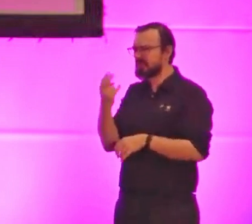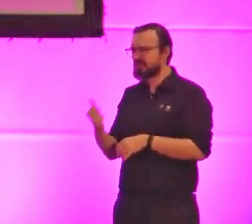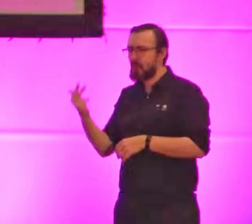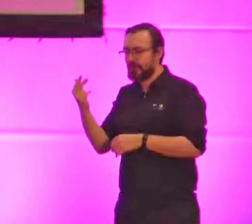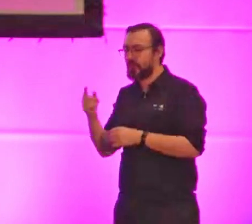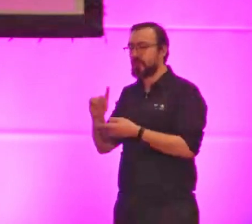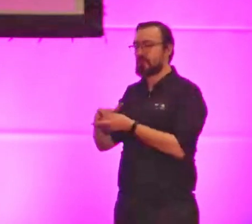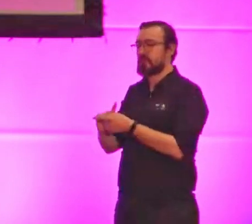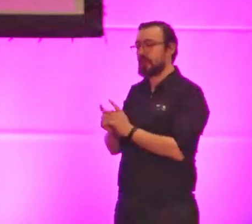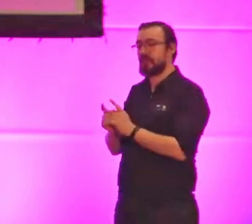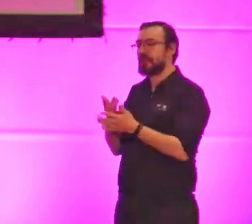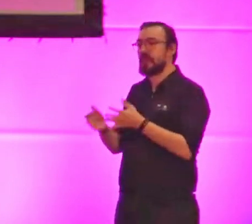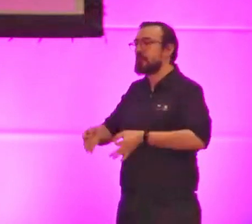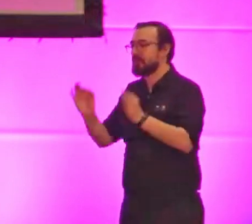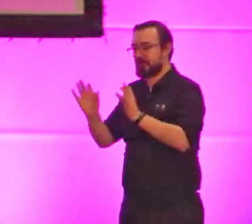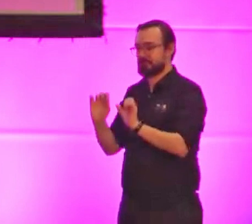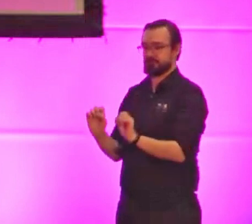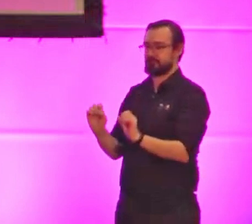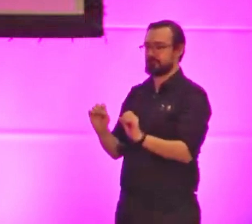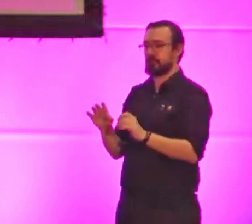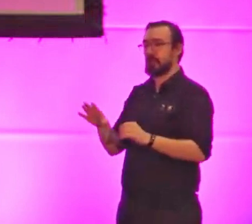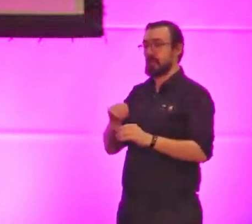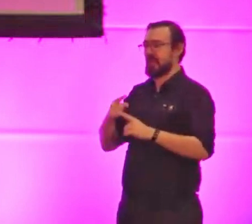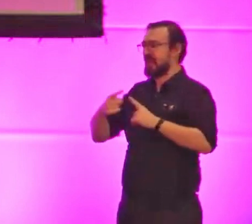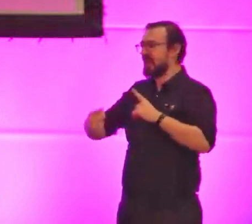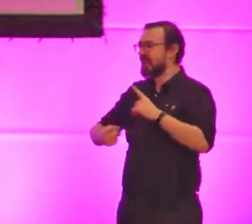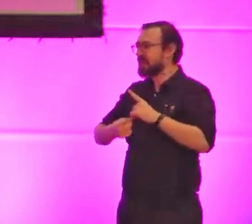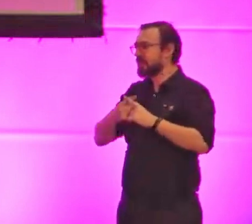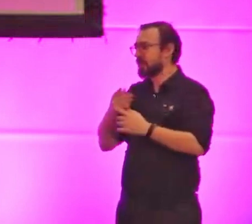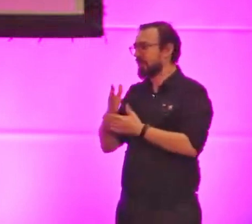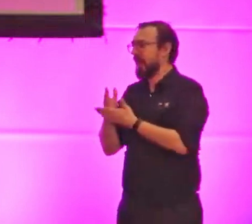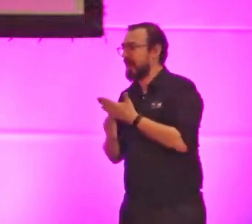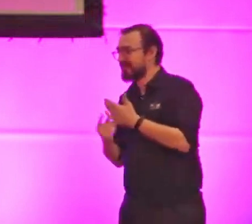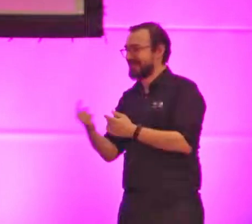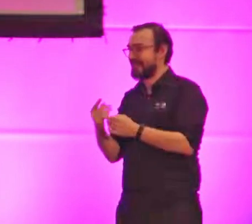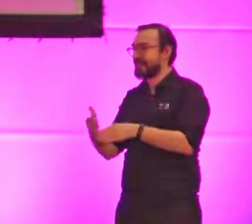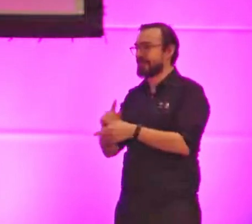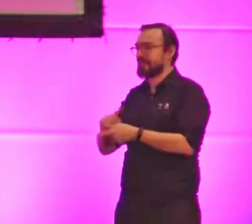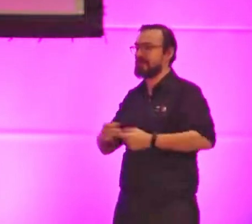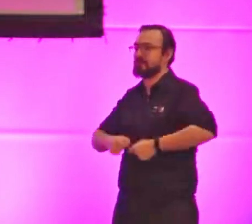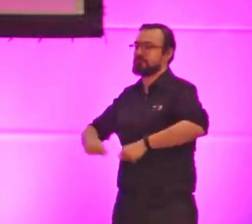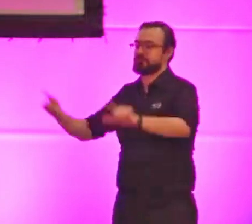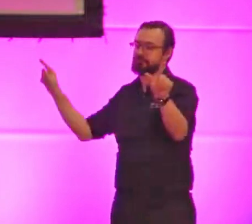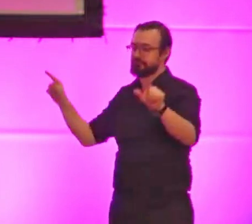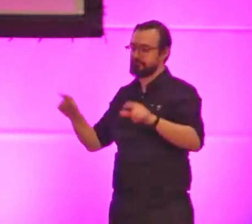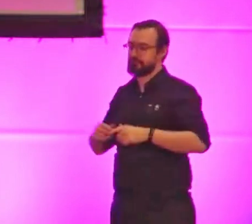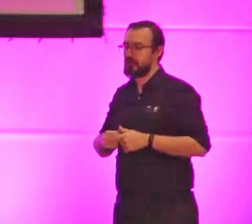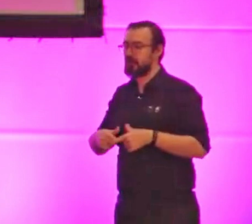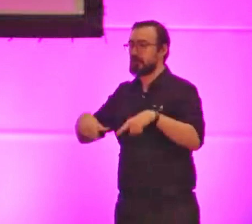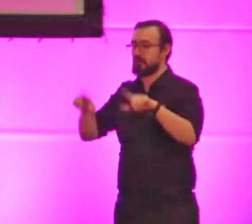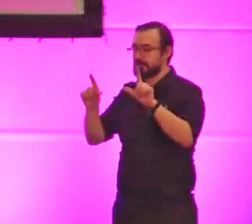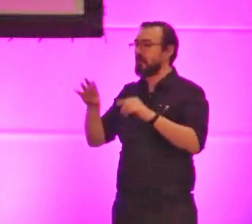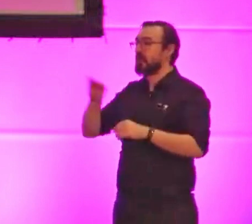och den blev inte publicerad då. Det tog ett och ett halvt år till innan den skulle publiceras. Och när den publicerades